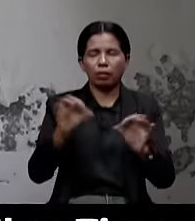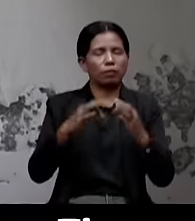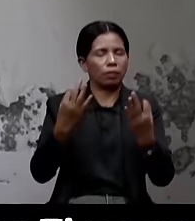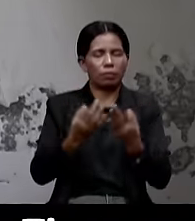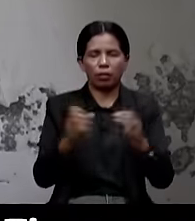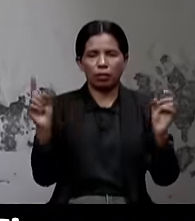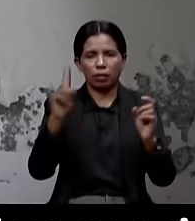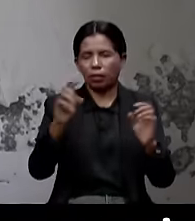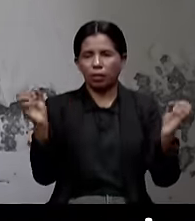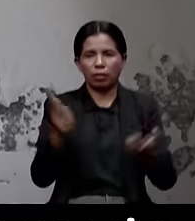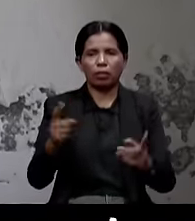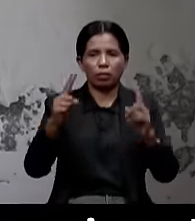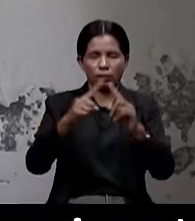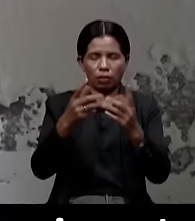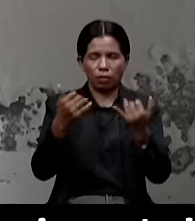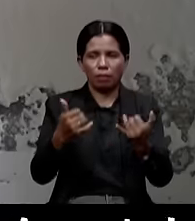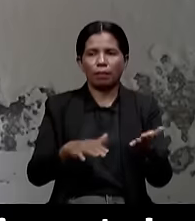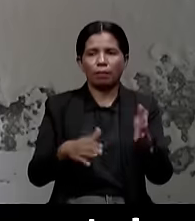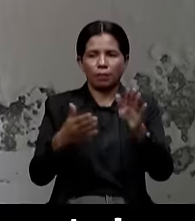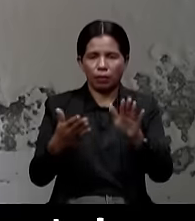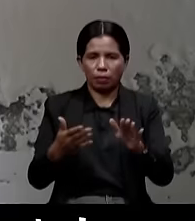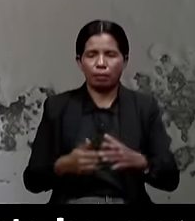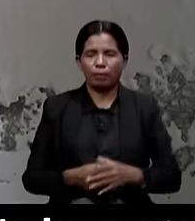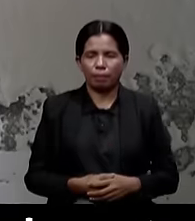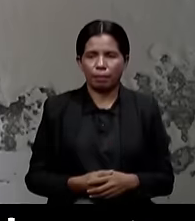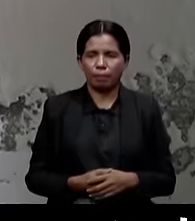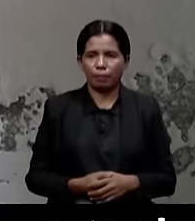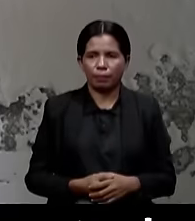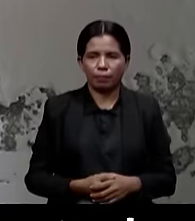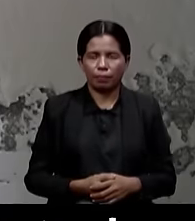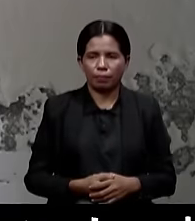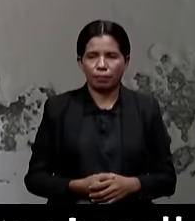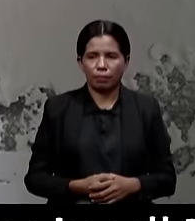la to agora mate ne be atu